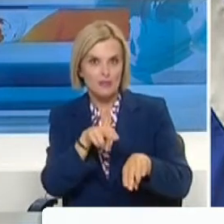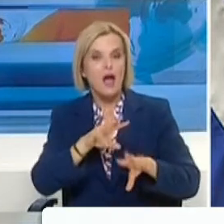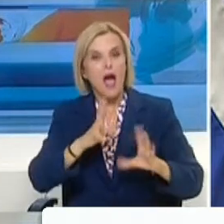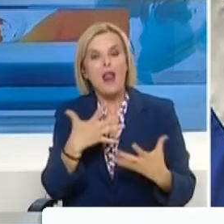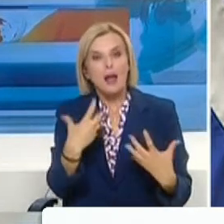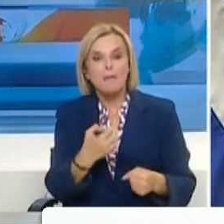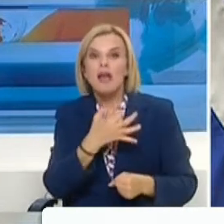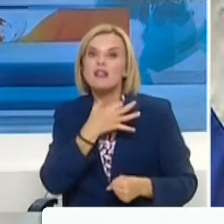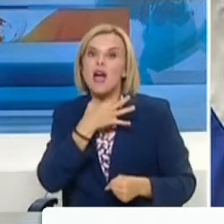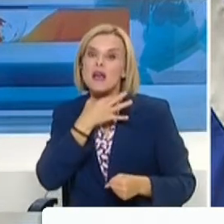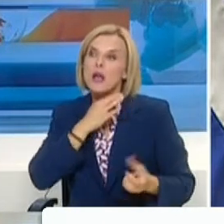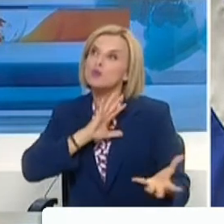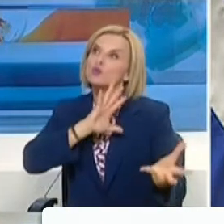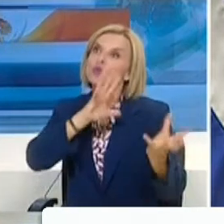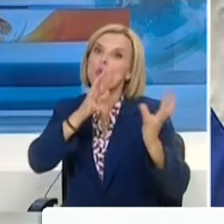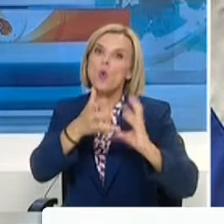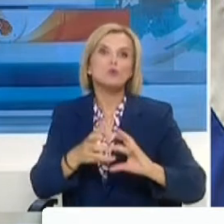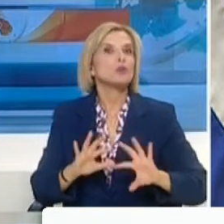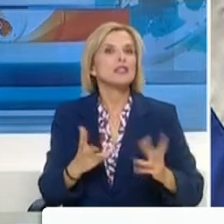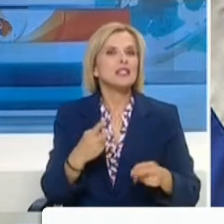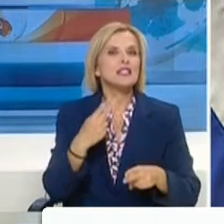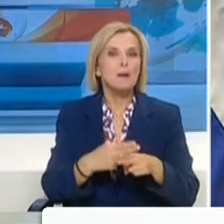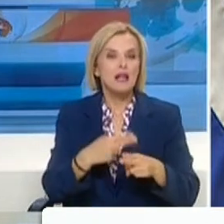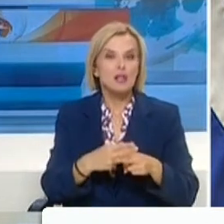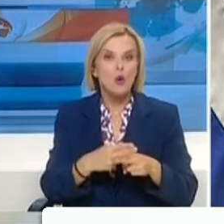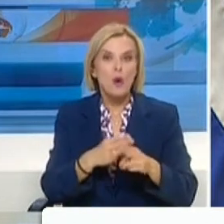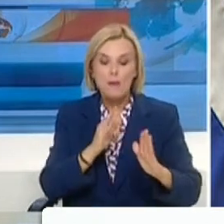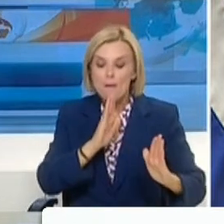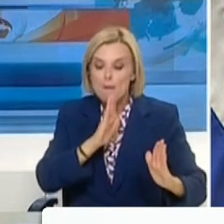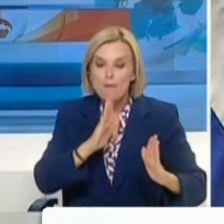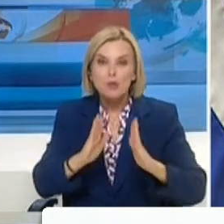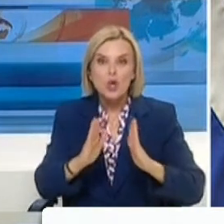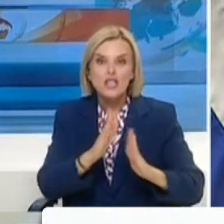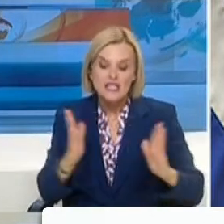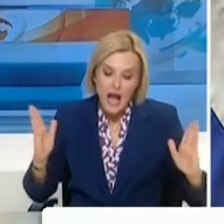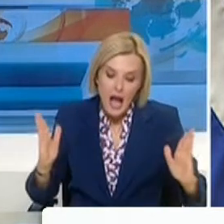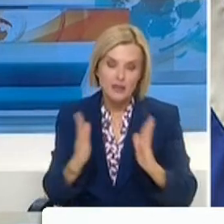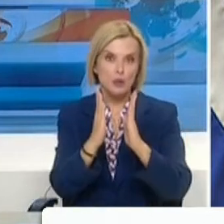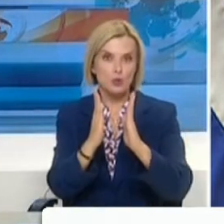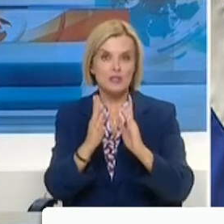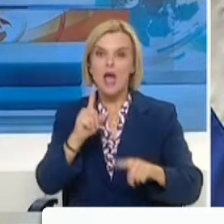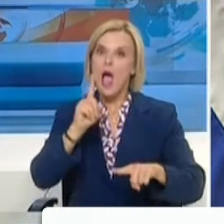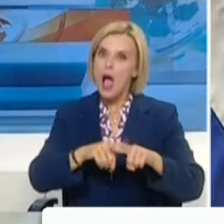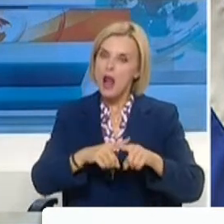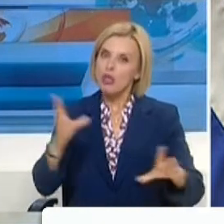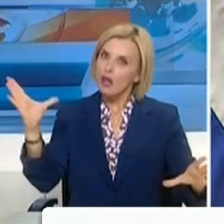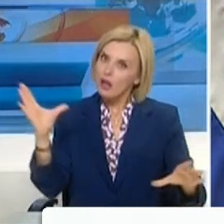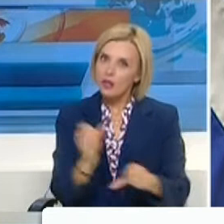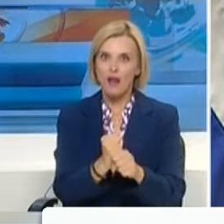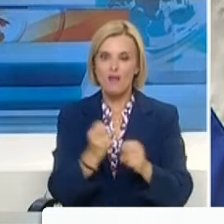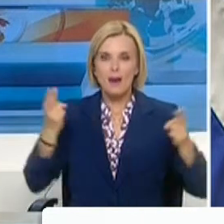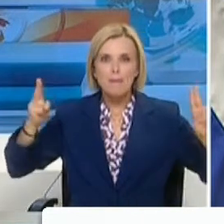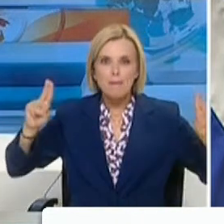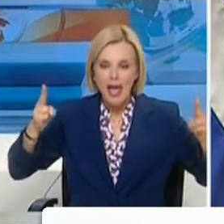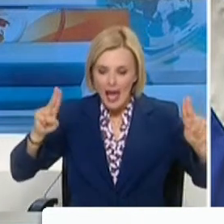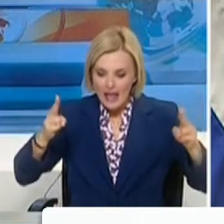ανάγκη σε παγκόσμιο επίπεδο να τον περιορίσουμε, να τον αντιμετωπίσουμε. Το ότι η Ελλάδα περιόρισε την κυκλοφορία του ιού, πως όλοι